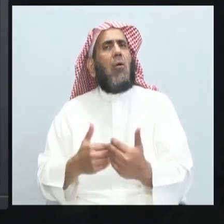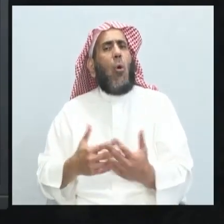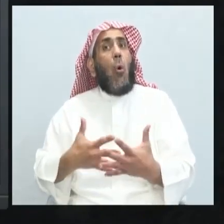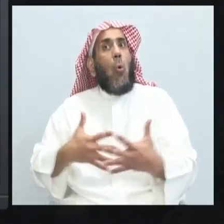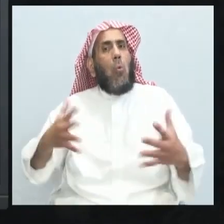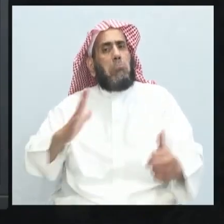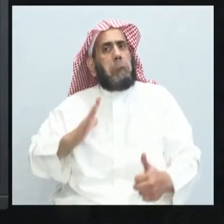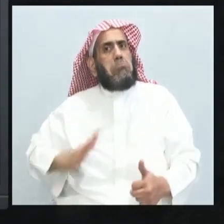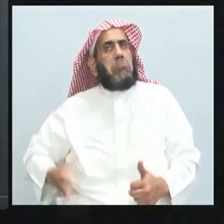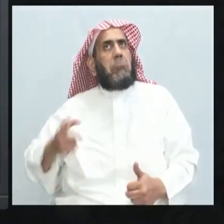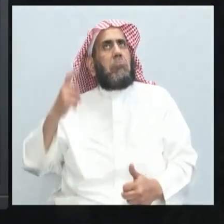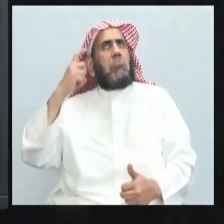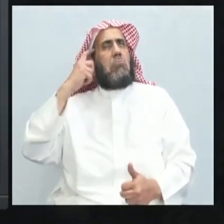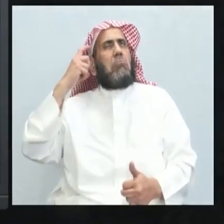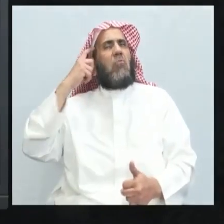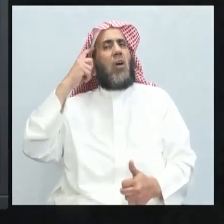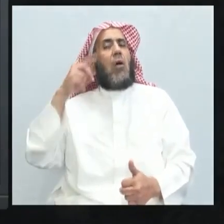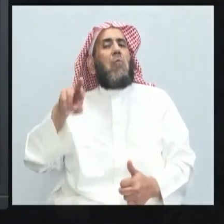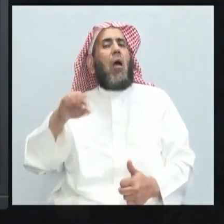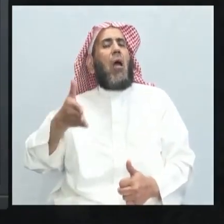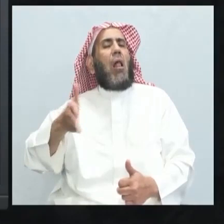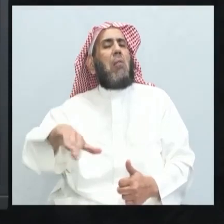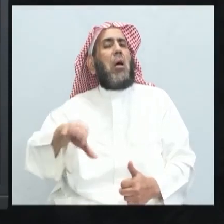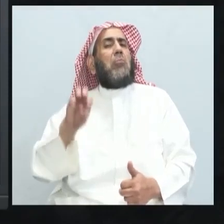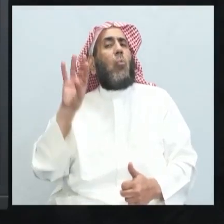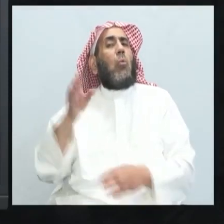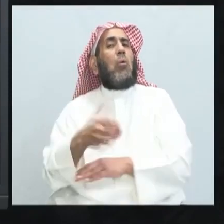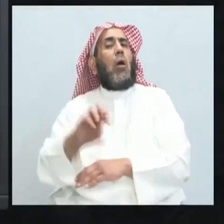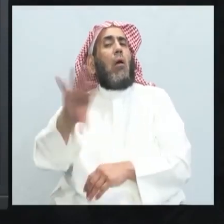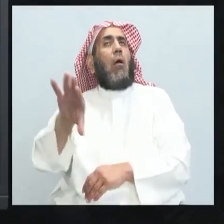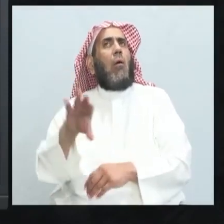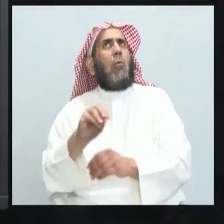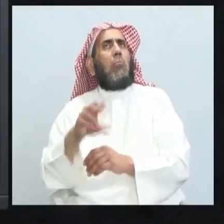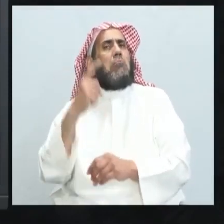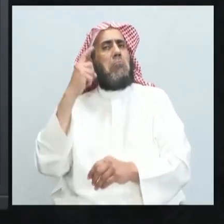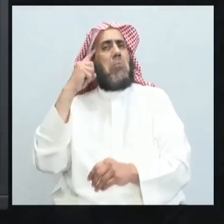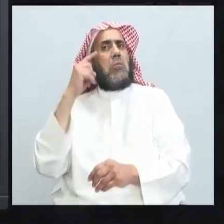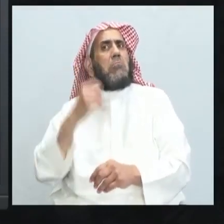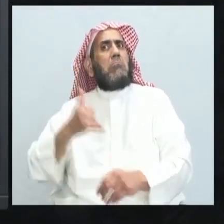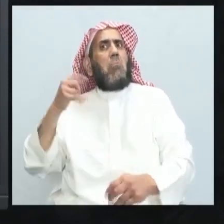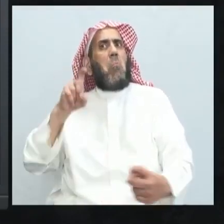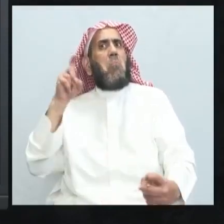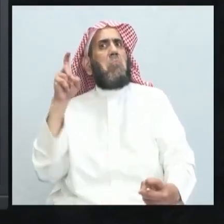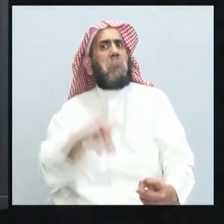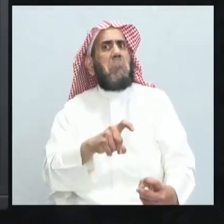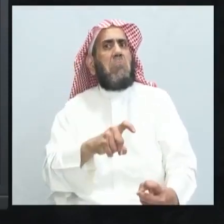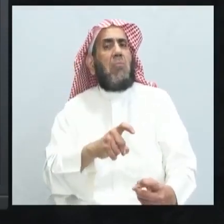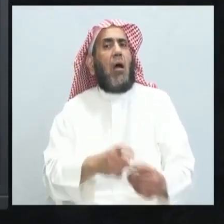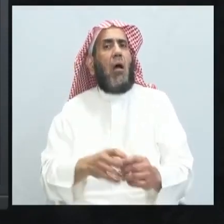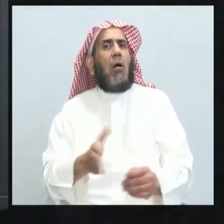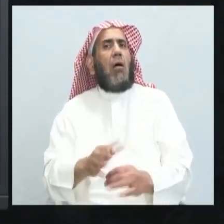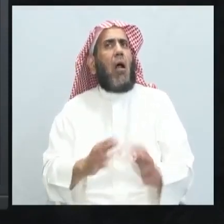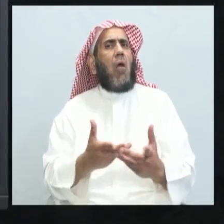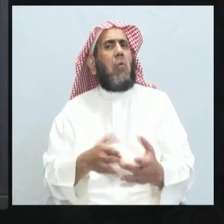ما فكر في في اخ يوم من الايام وهو يجلس ففكر في كيف انه يعني قد يعني